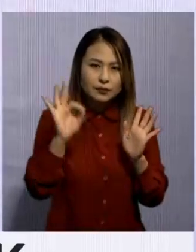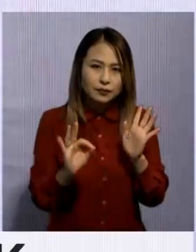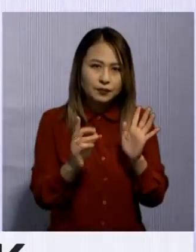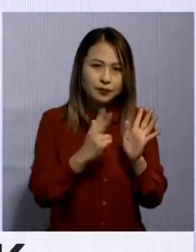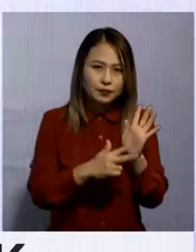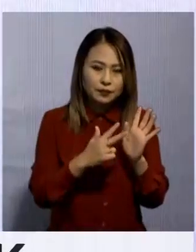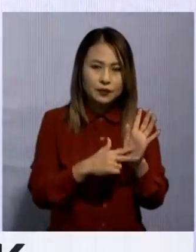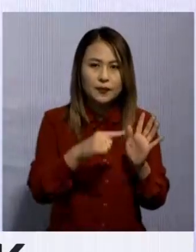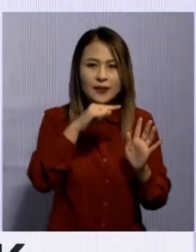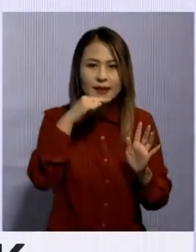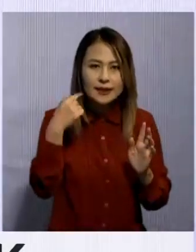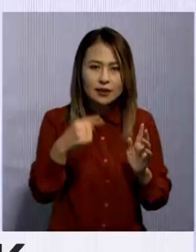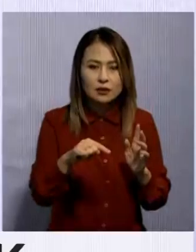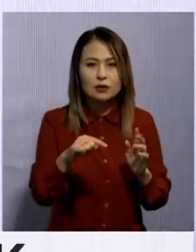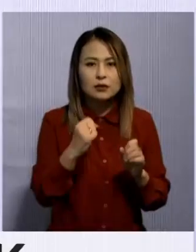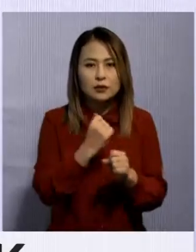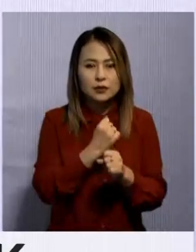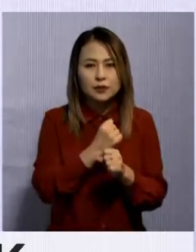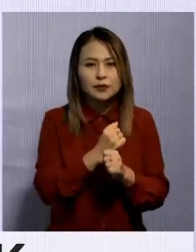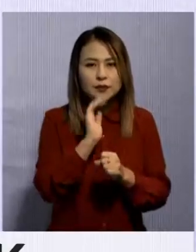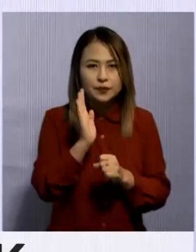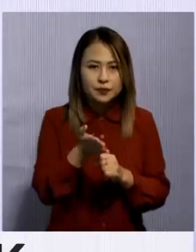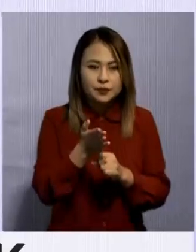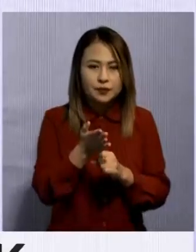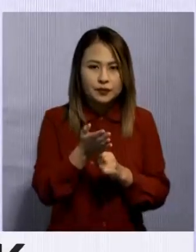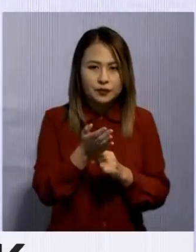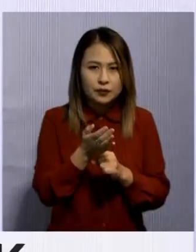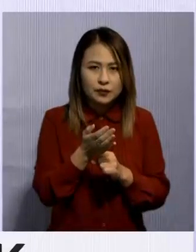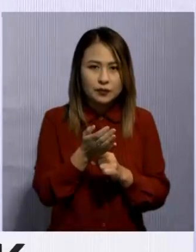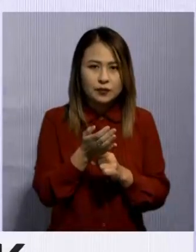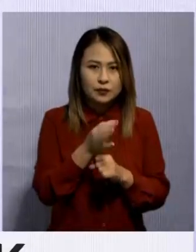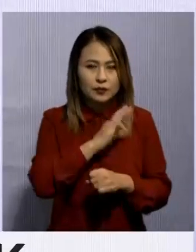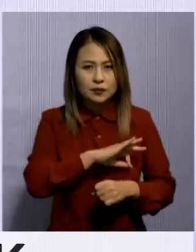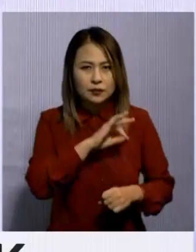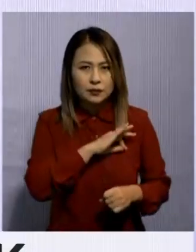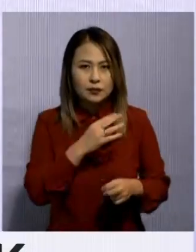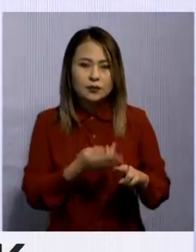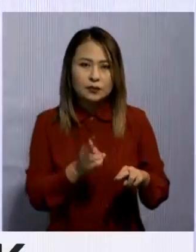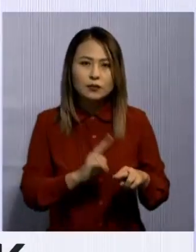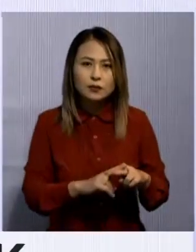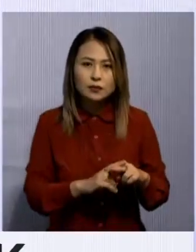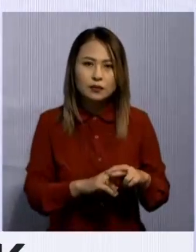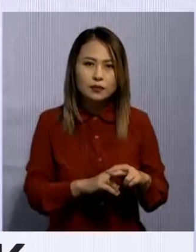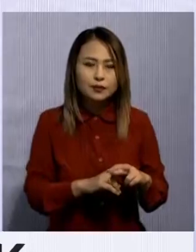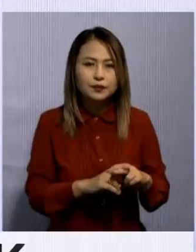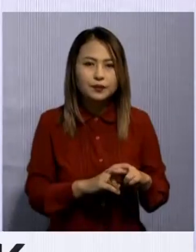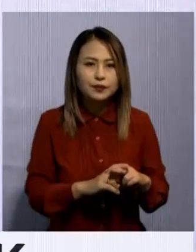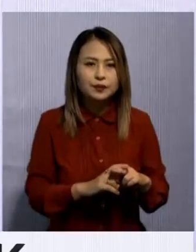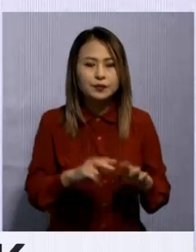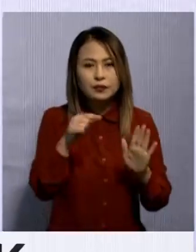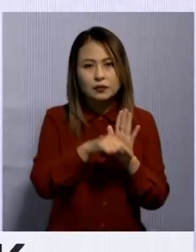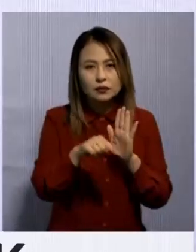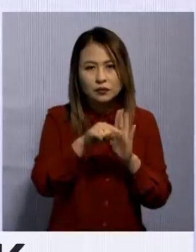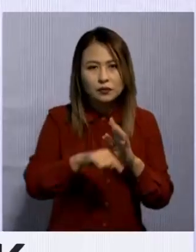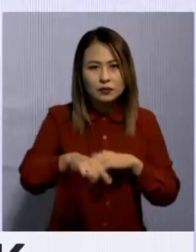ол Ресей Федерация бізден экспорттайды, сыра өндірісіне пайдаланады. Сол себептен өзіміздегі ішкі